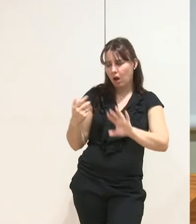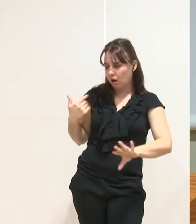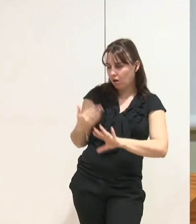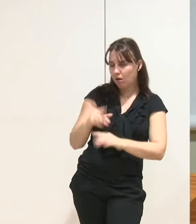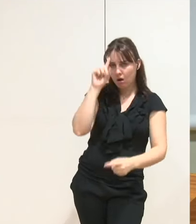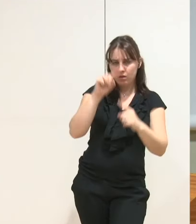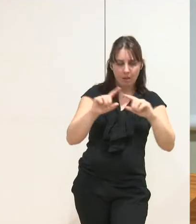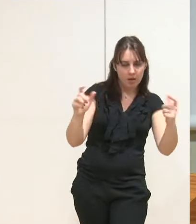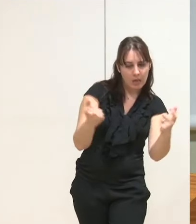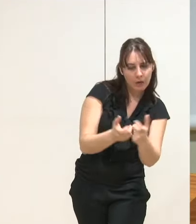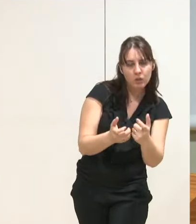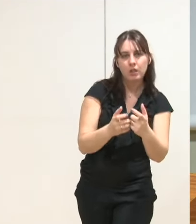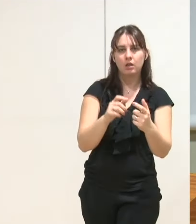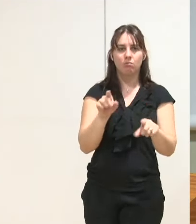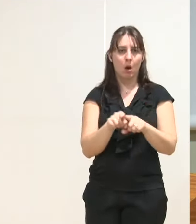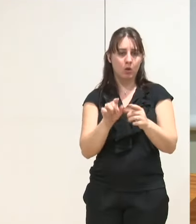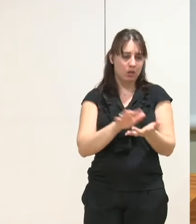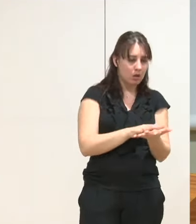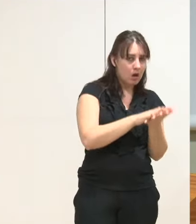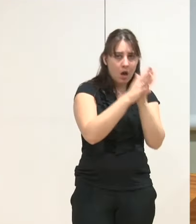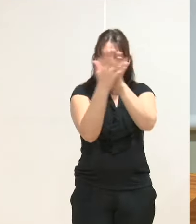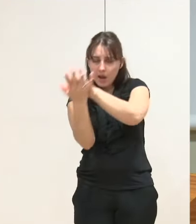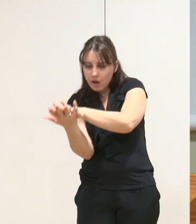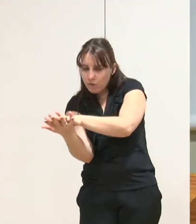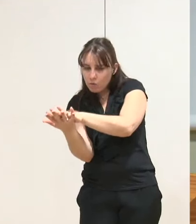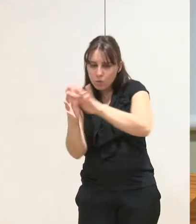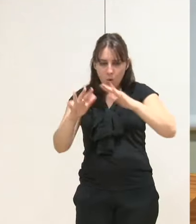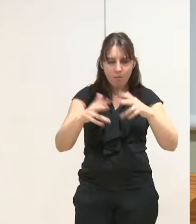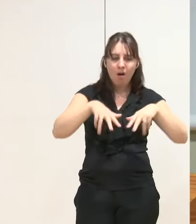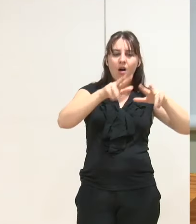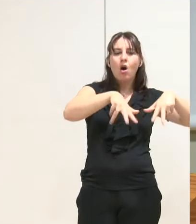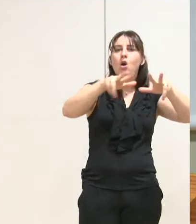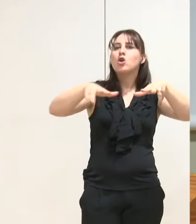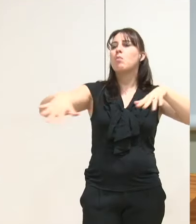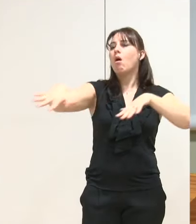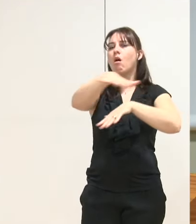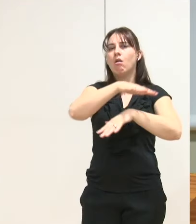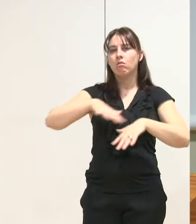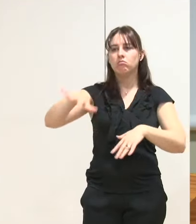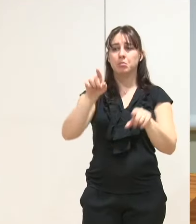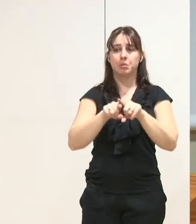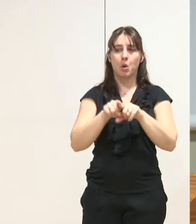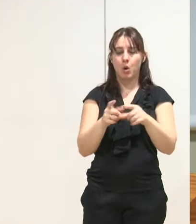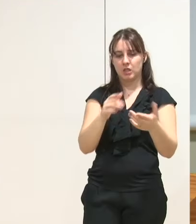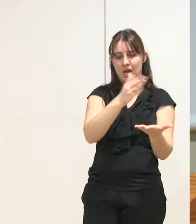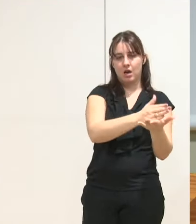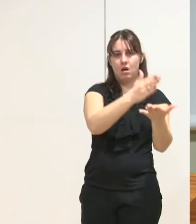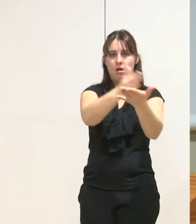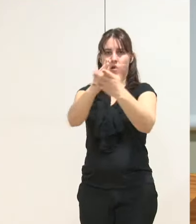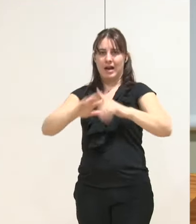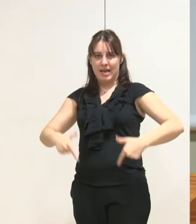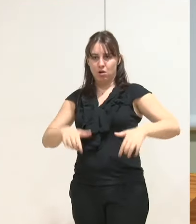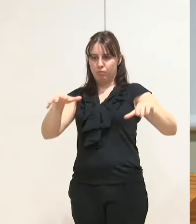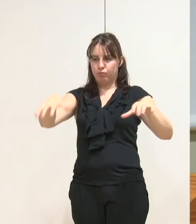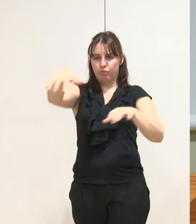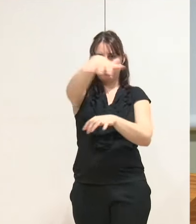diagnostic sur l'évolution euh des logement sur le secteur et de la répartition des écoles euh